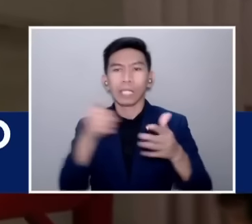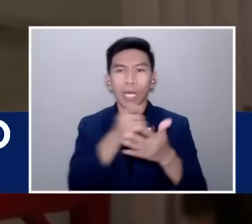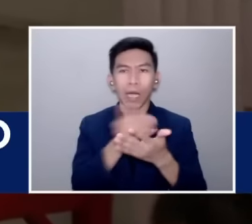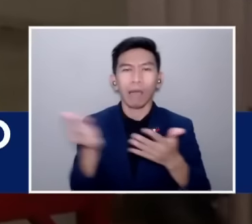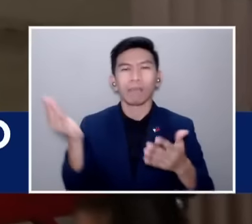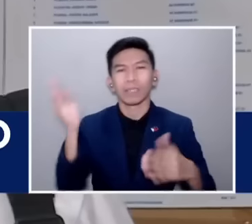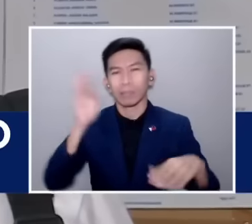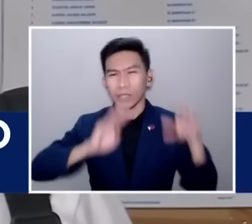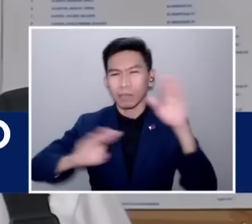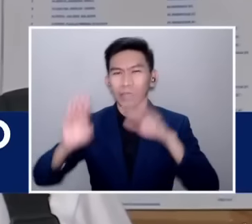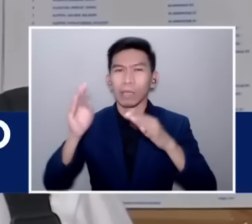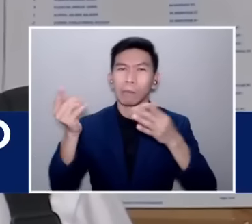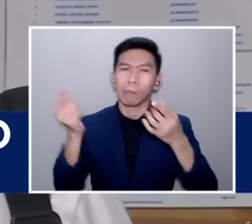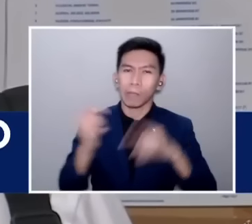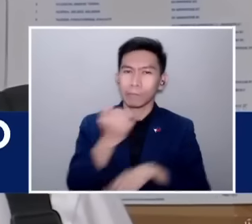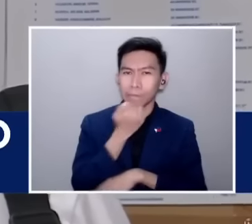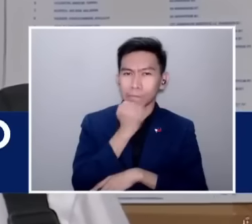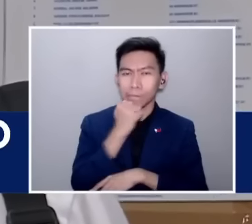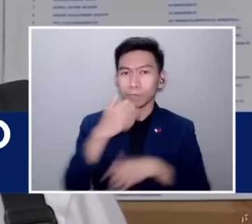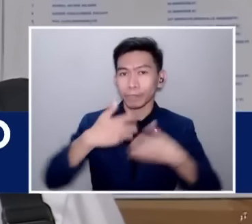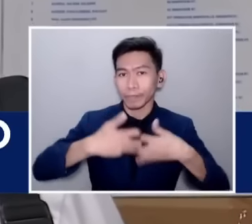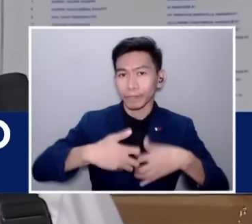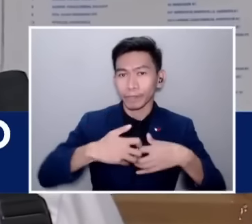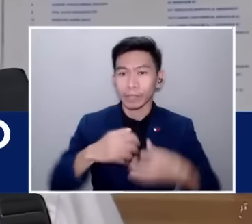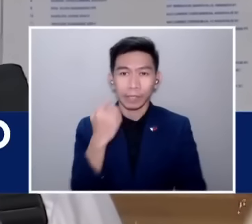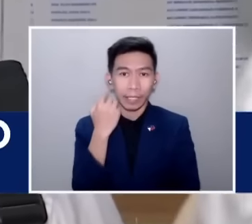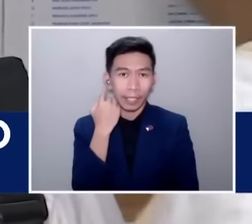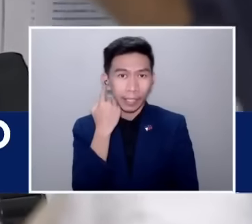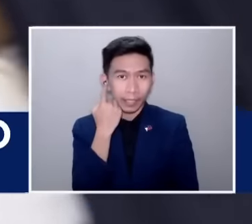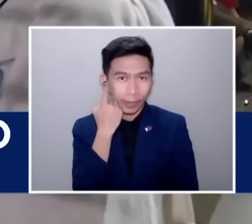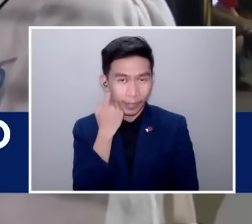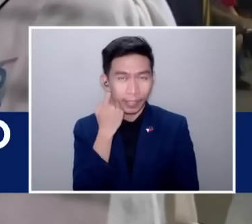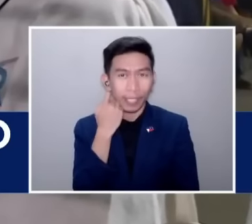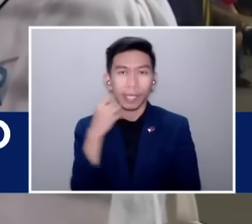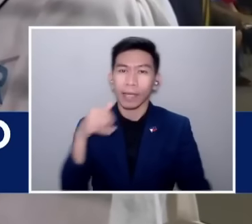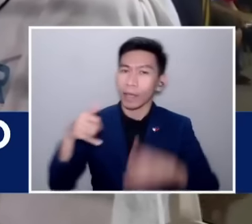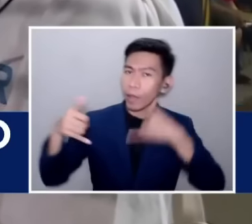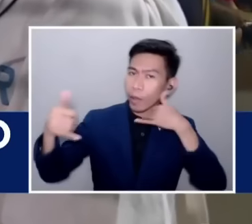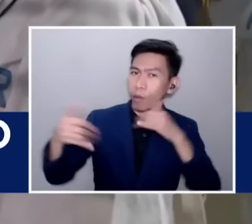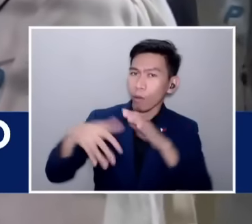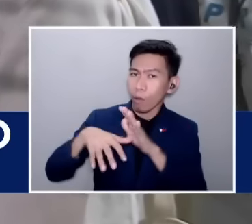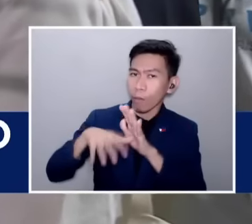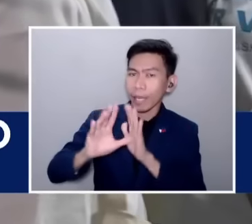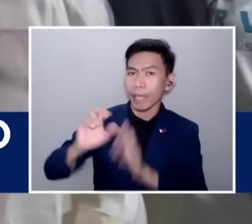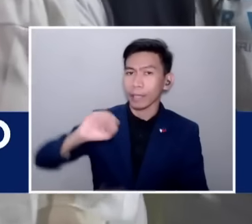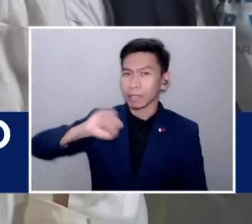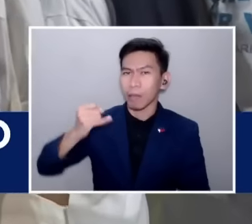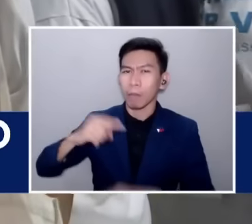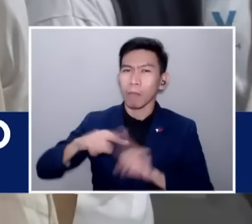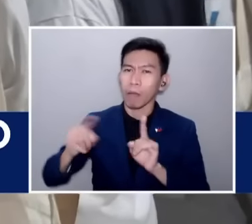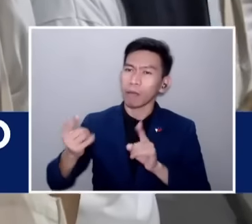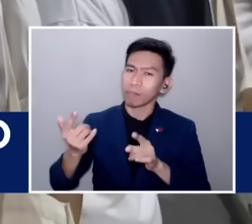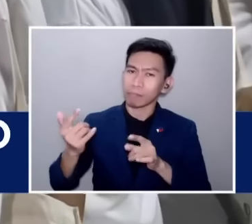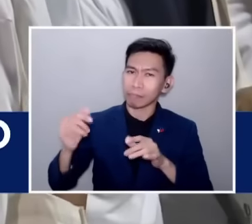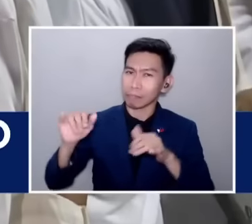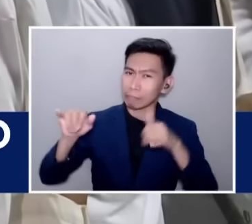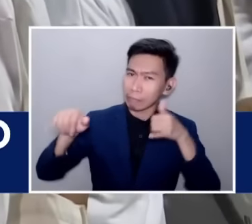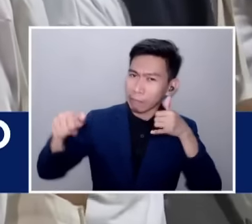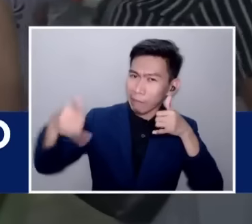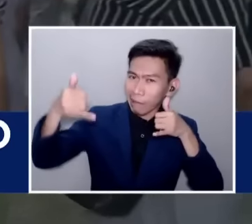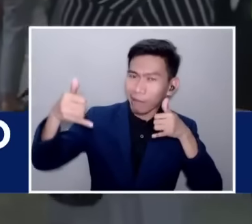sa vote counting machines. Hanggang kanina, itinatawagan natin ang COMELEC San Juan pero hindi sila sumasagot. Kaya ang gagawin natin ngayon